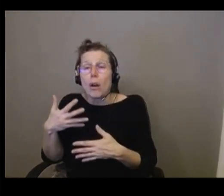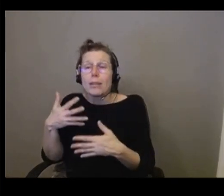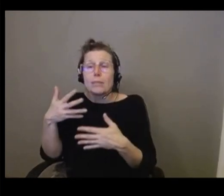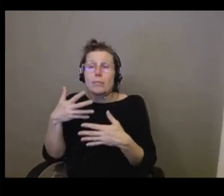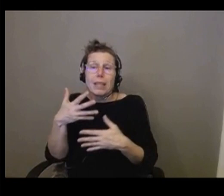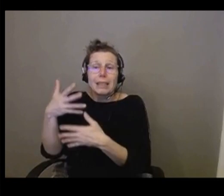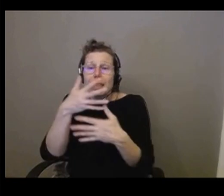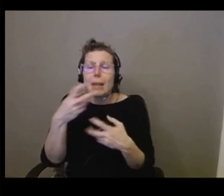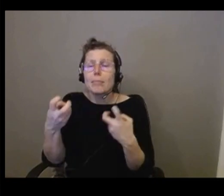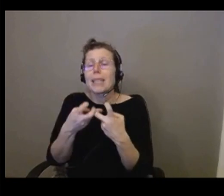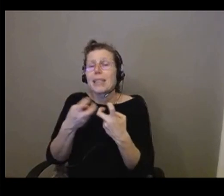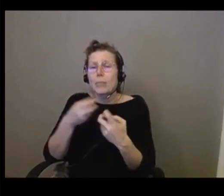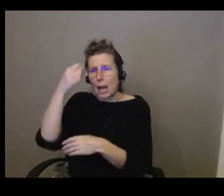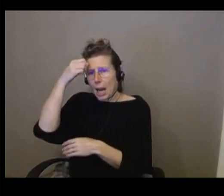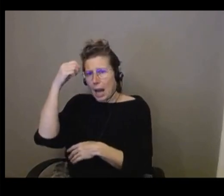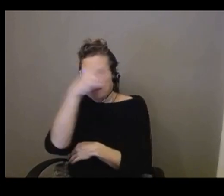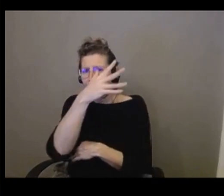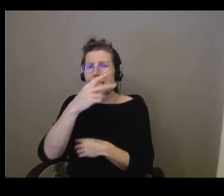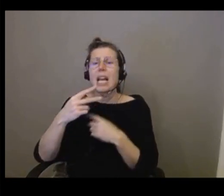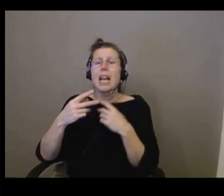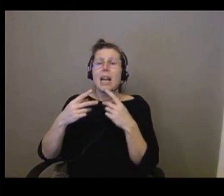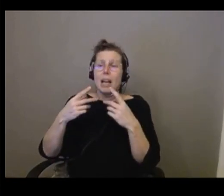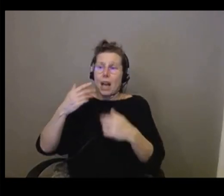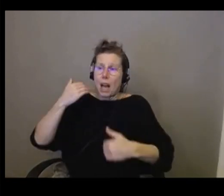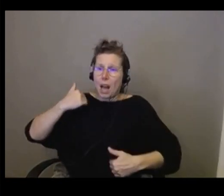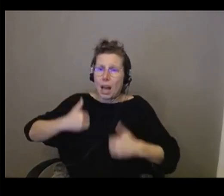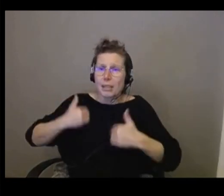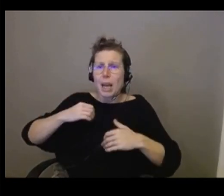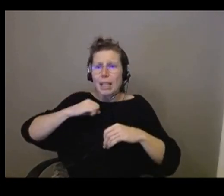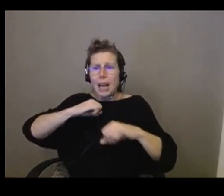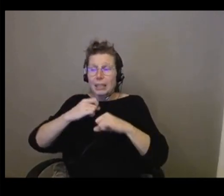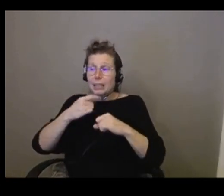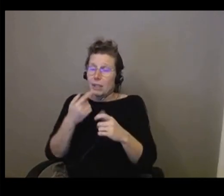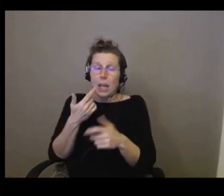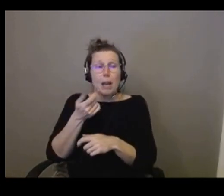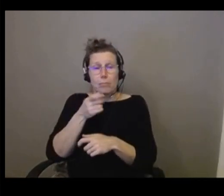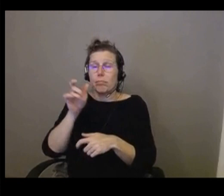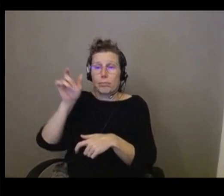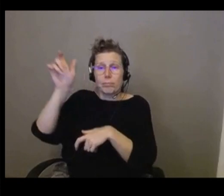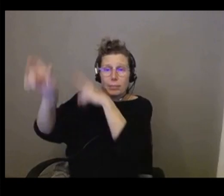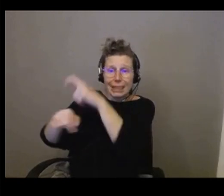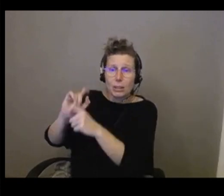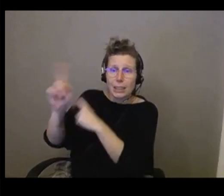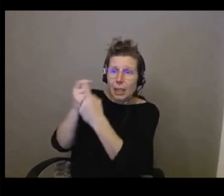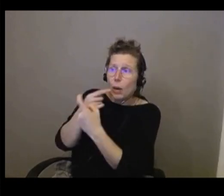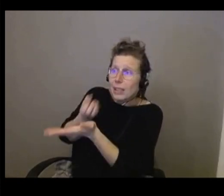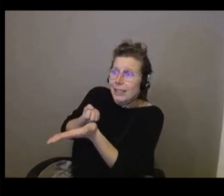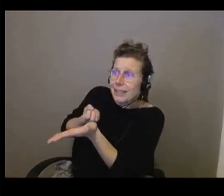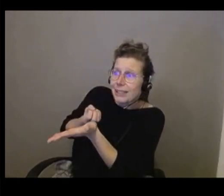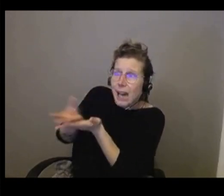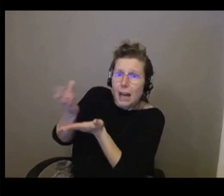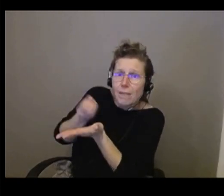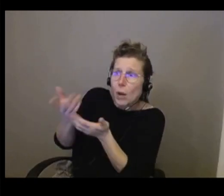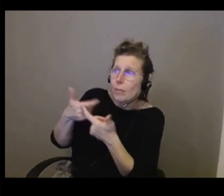Act qui permet donc de porter à la connaissance des clients les différentes solutions d'accessibilité qu'on peut avoir dans les hôtels. Et